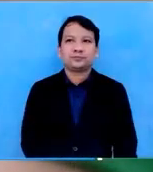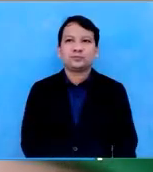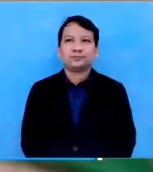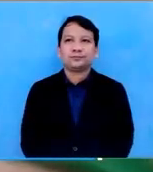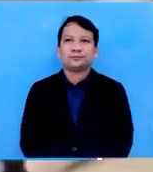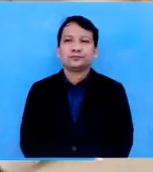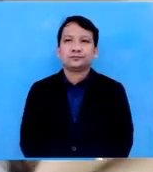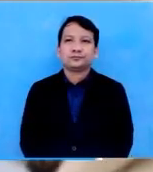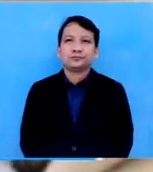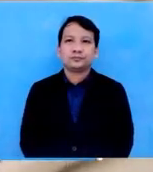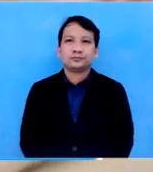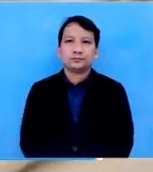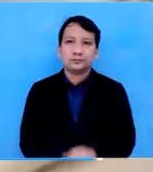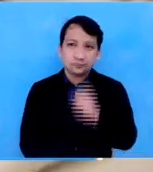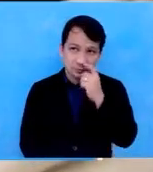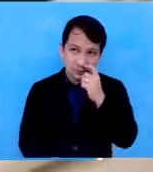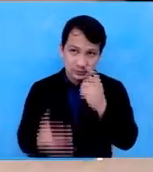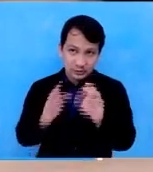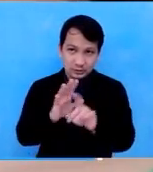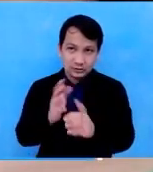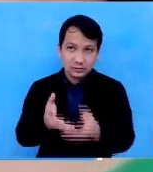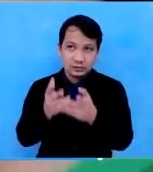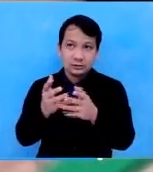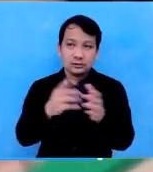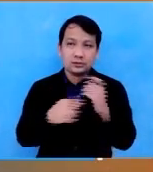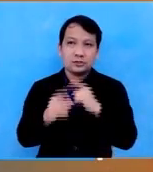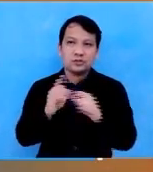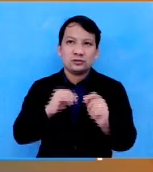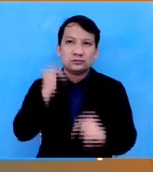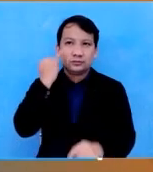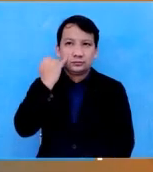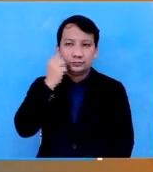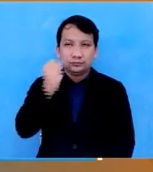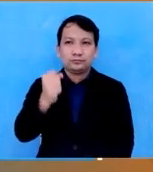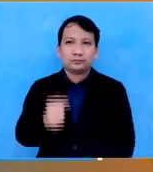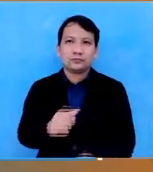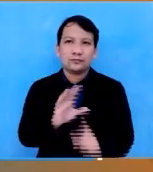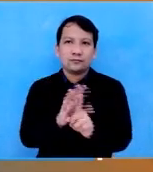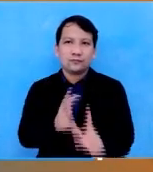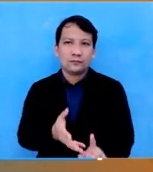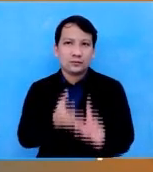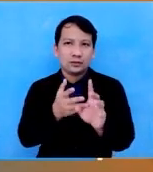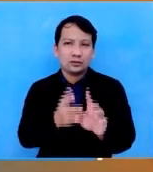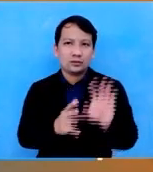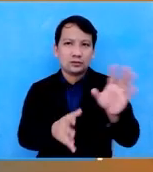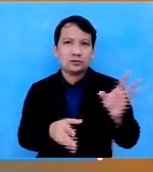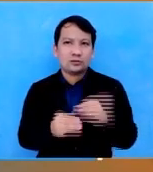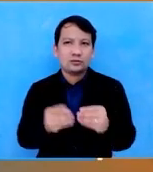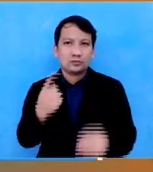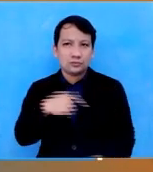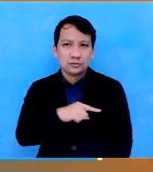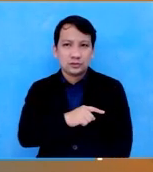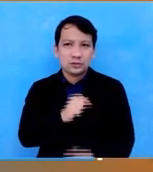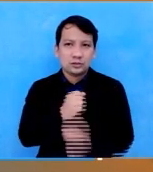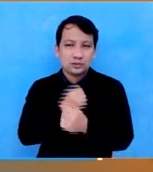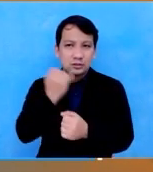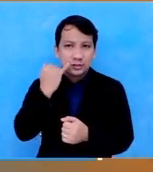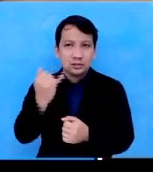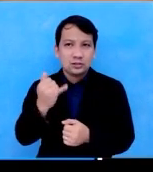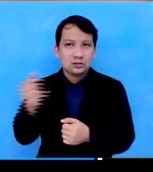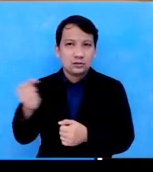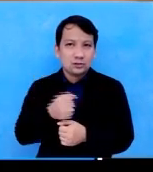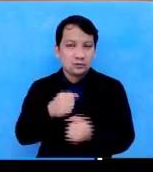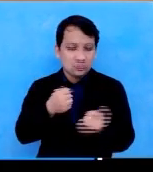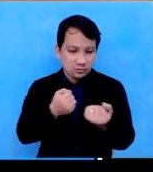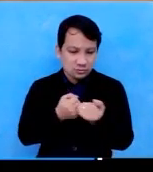Making waves naman online si Darna Star Janella Salvador. Trending nga ngayon ang We Love You Janella, We Got You Janella.